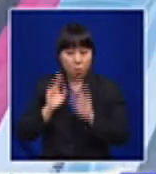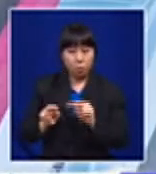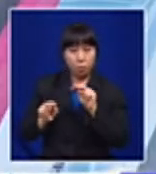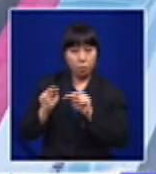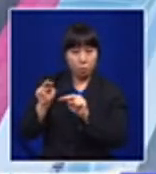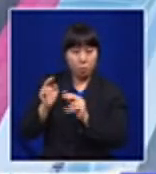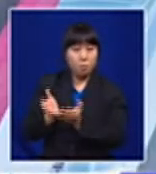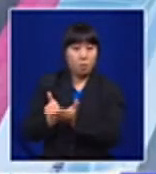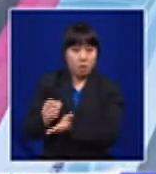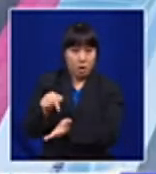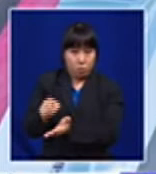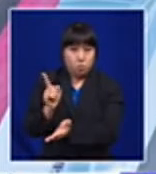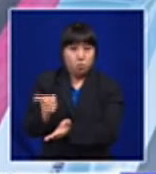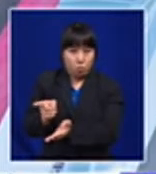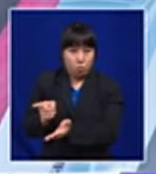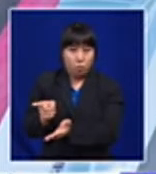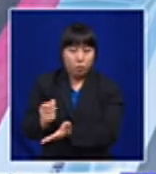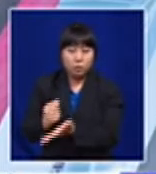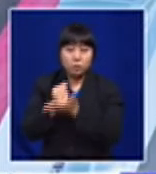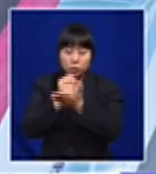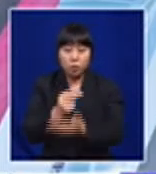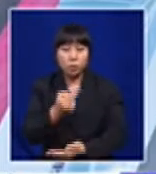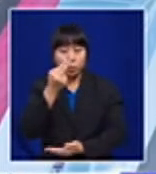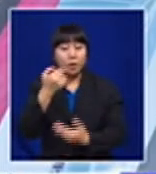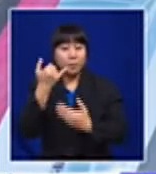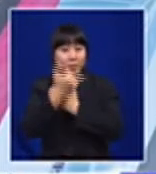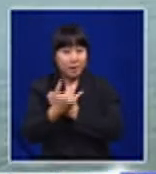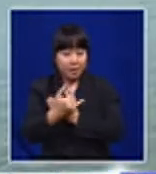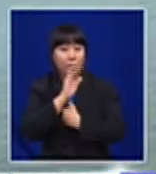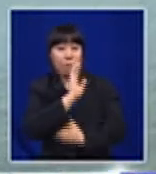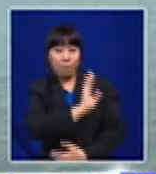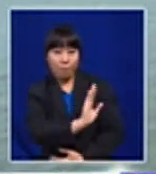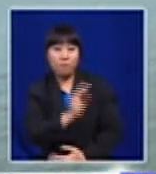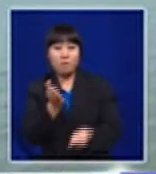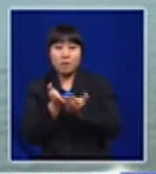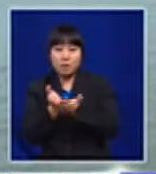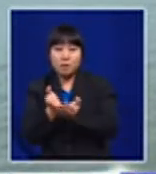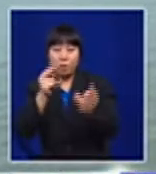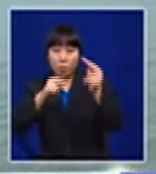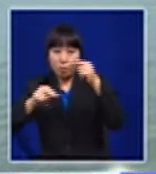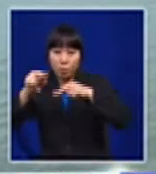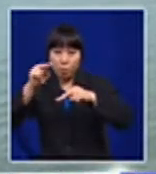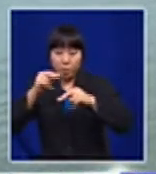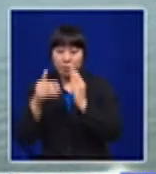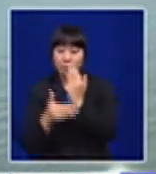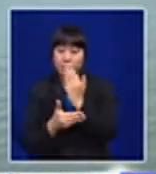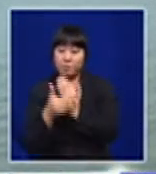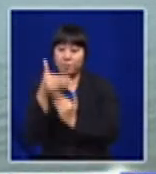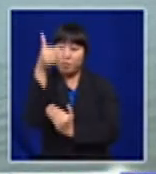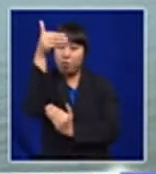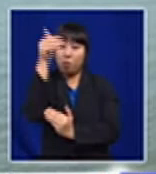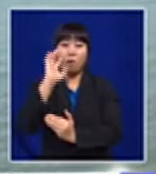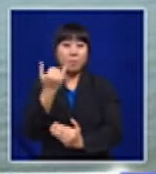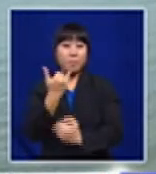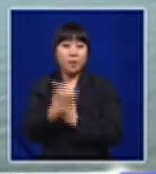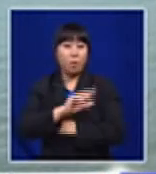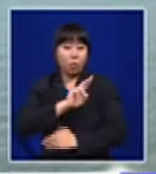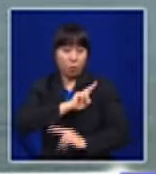มงบนเรือของตนเพื่อยืนยันว่าประเทศนั้นๆสามารถควบคุมเรือที่ชักธงของประเทศตนเอง